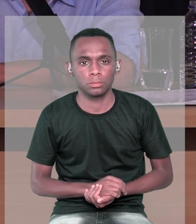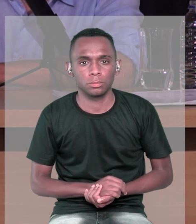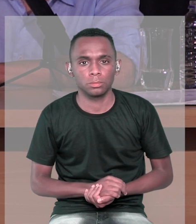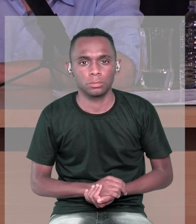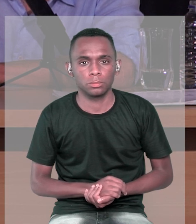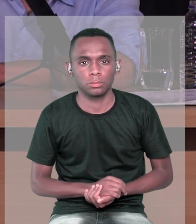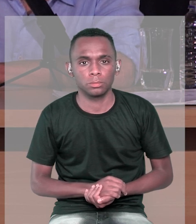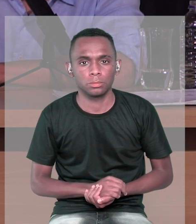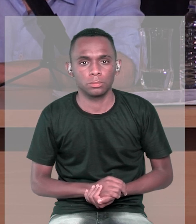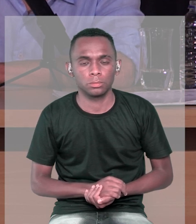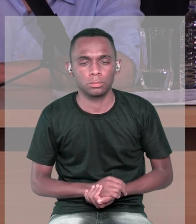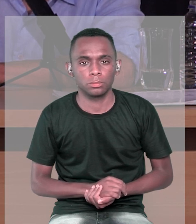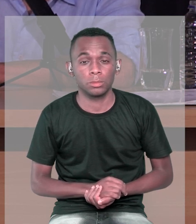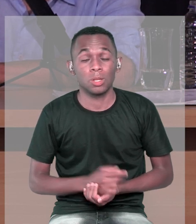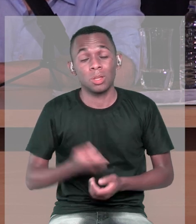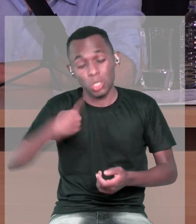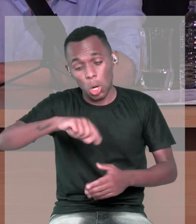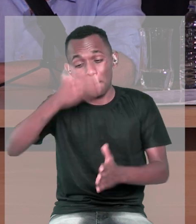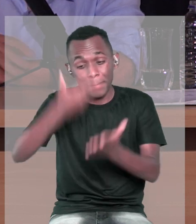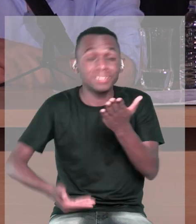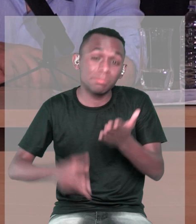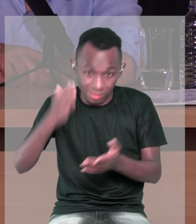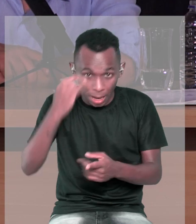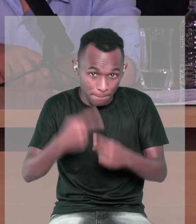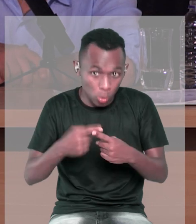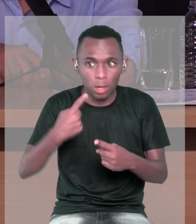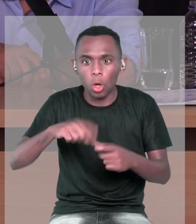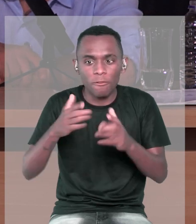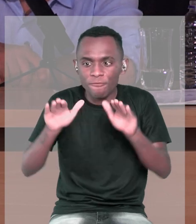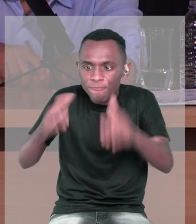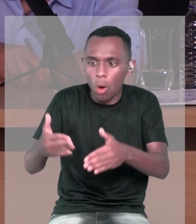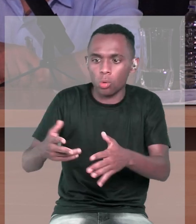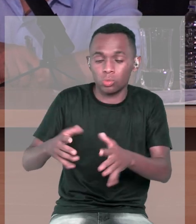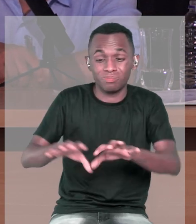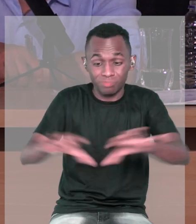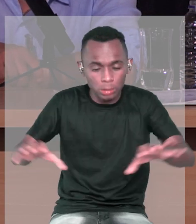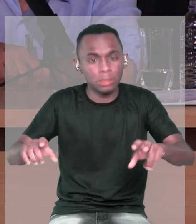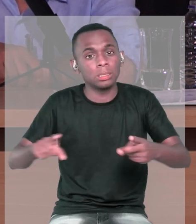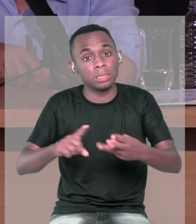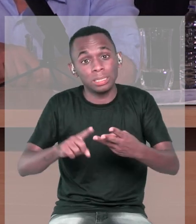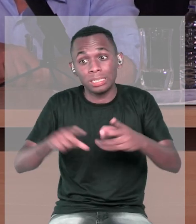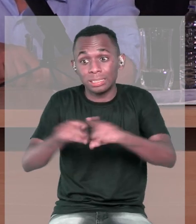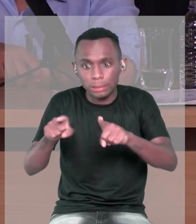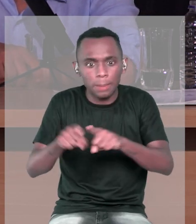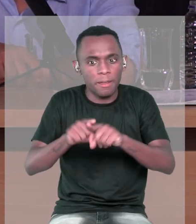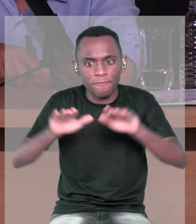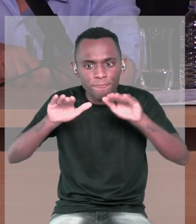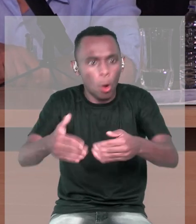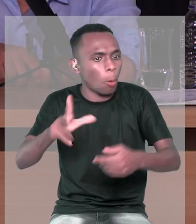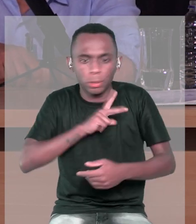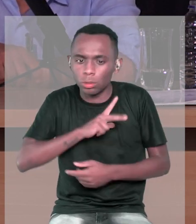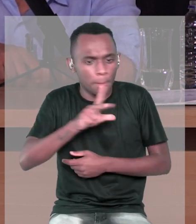la propriété privée. Nós perdemos porque a gente está muito obcecado, muito polarizado e muito focado na